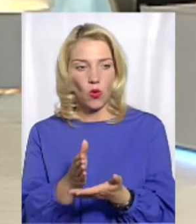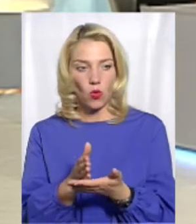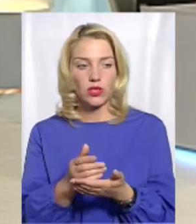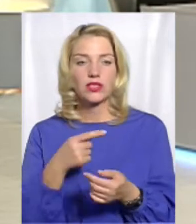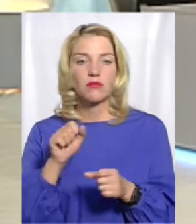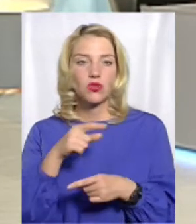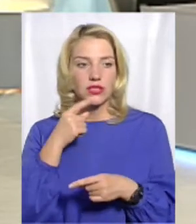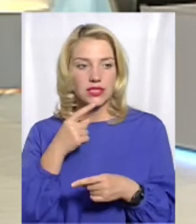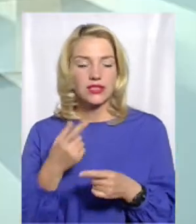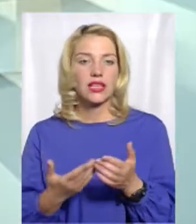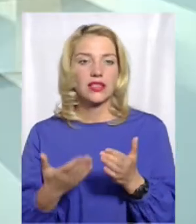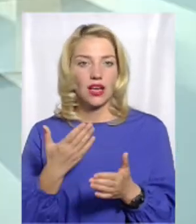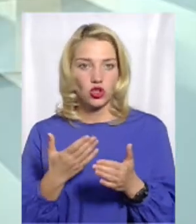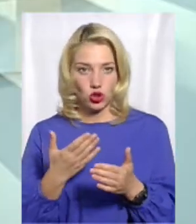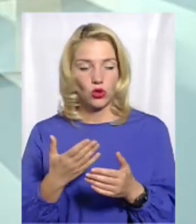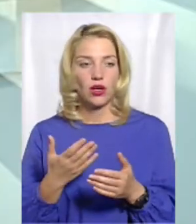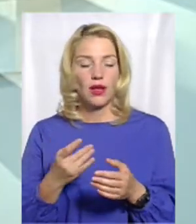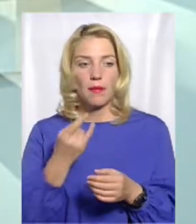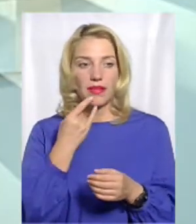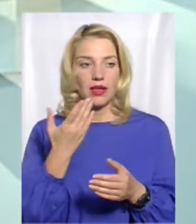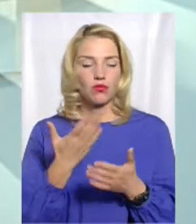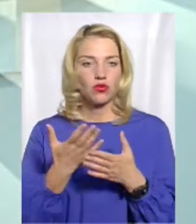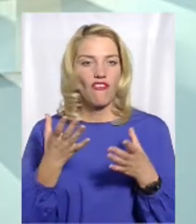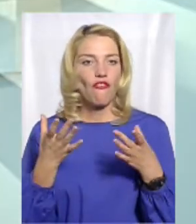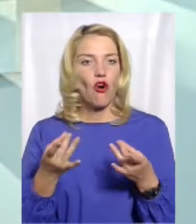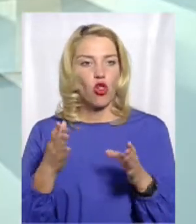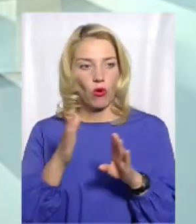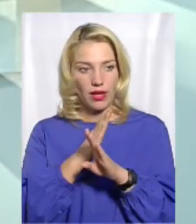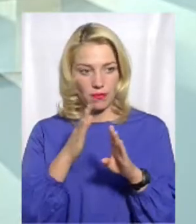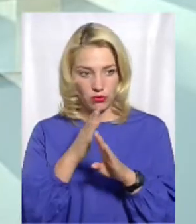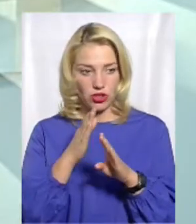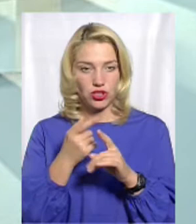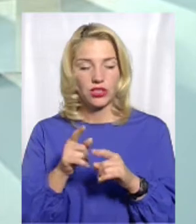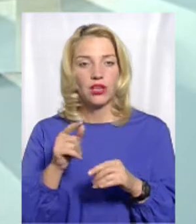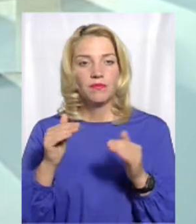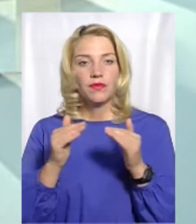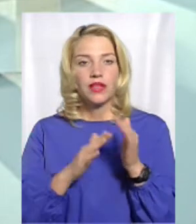за батарейки, якщо вони будуть знаходитися в якомусь вологому приміщенні, вони